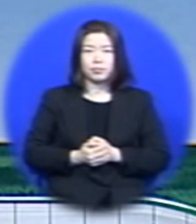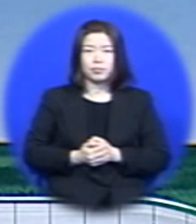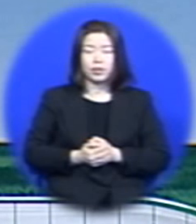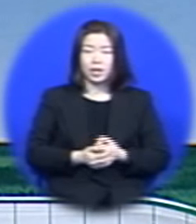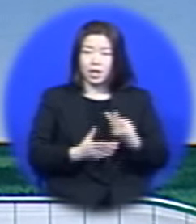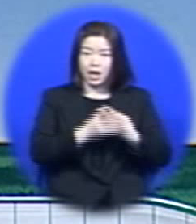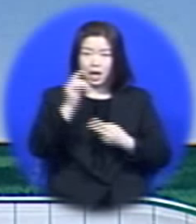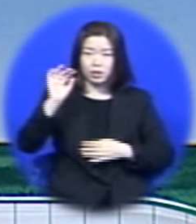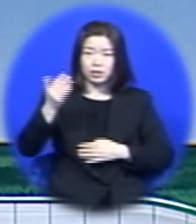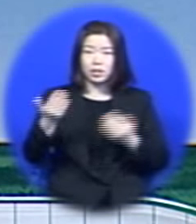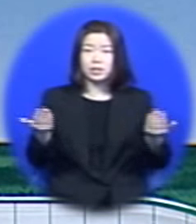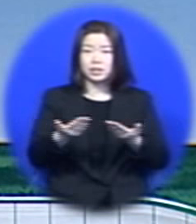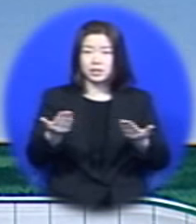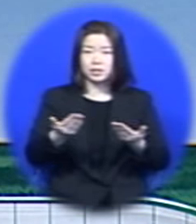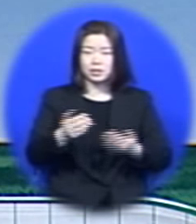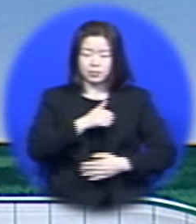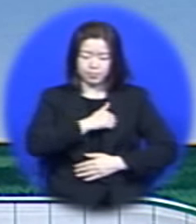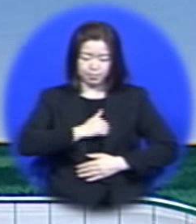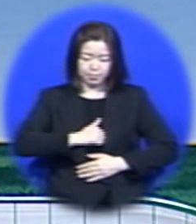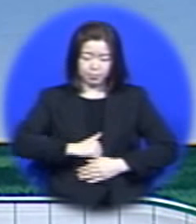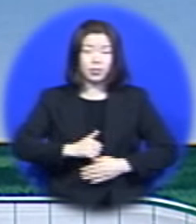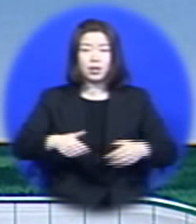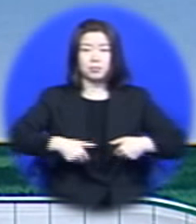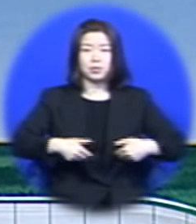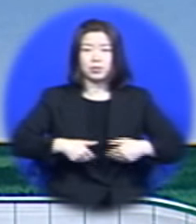하나 되는 일은 인내가 필요합니다.